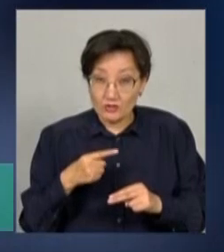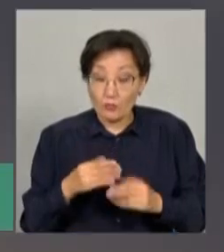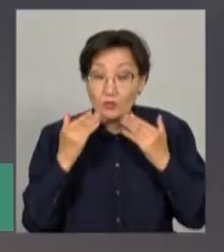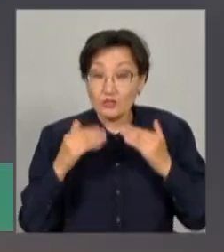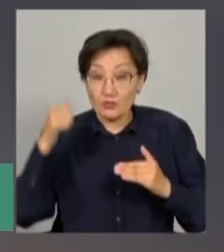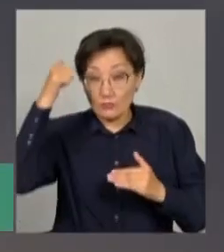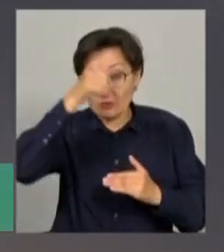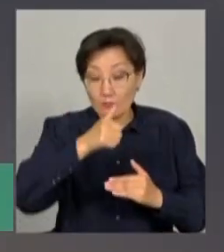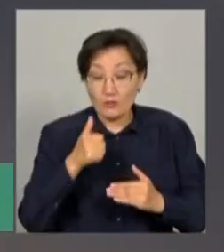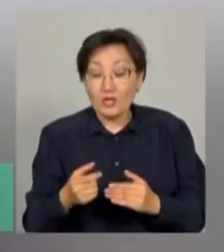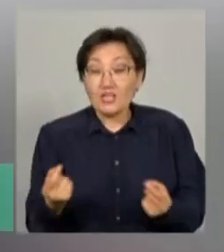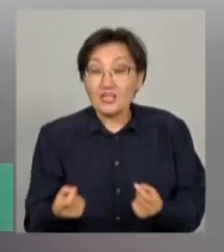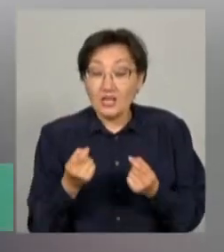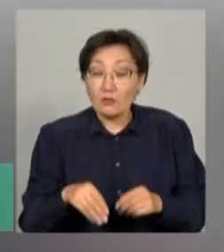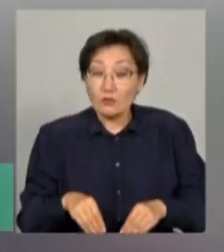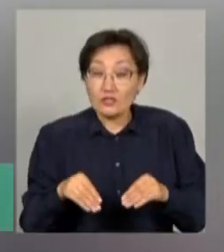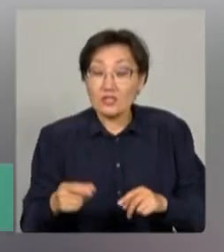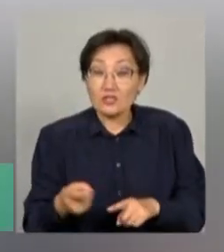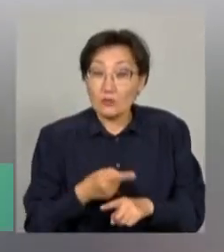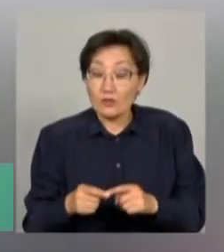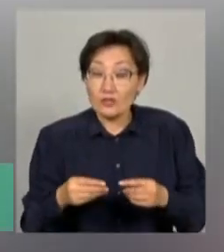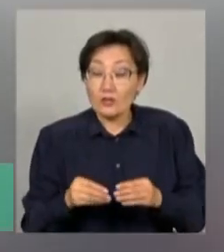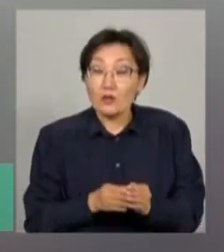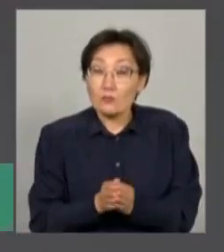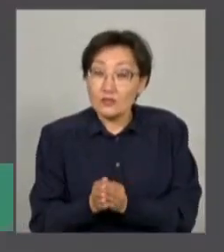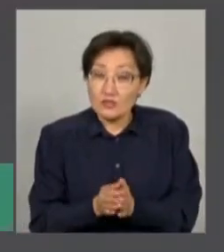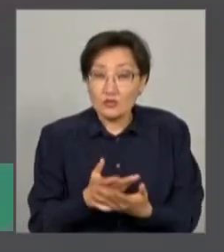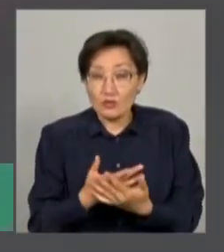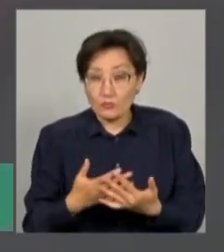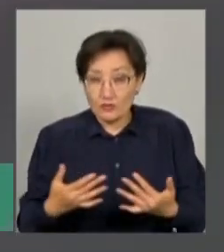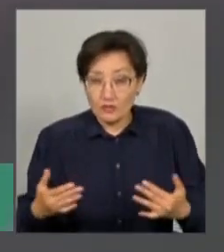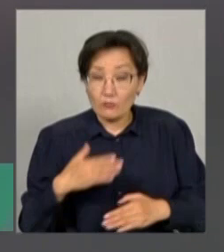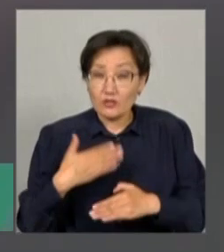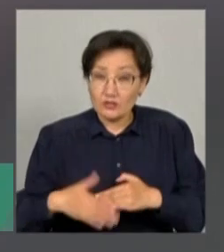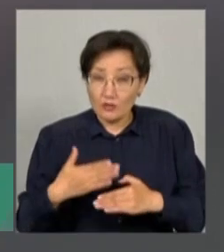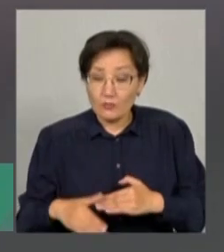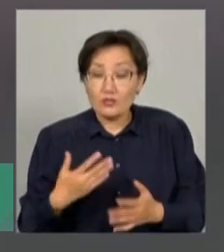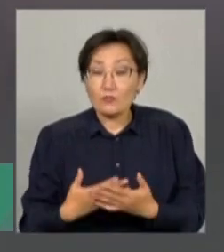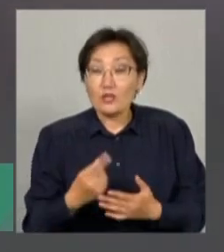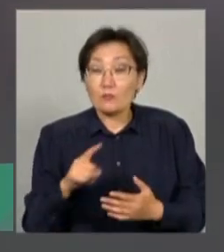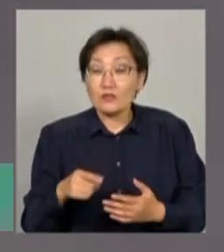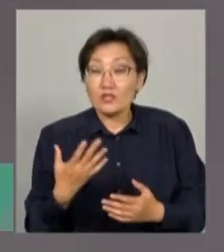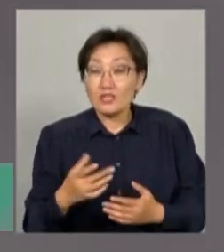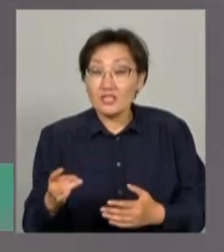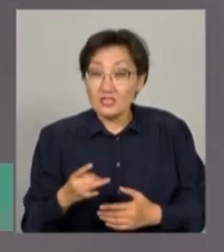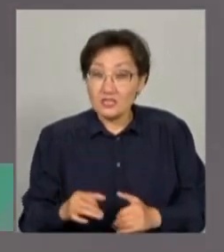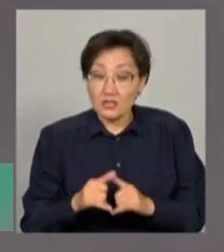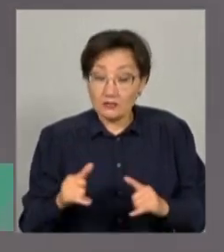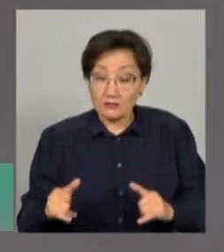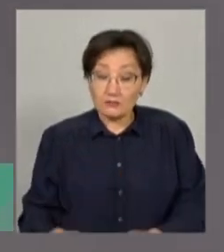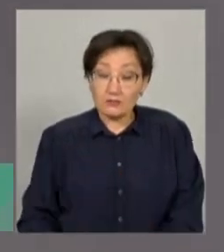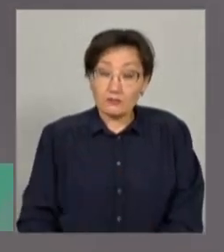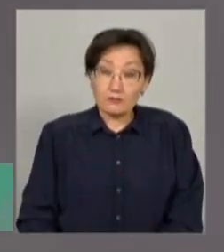Соңғы жылдары мұнда қарақұмық егу 3 есе, картоп, сәбіз, орамжапырақ секілді көкөністер алқабы шабамен 1,5-2 есе артыпты.